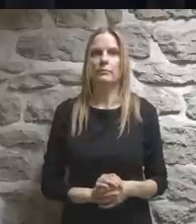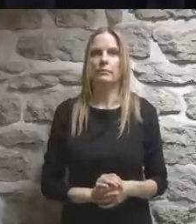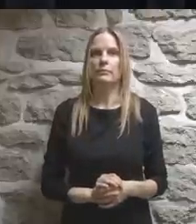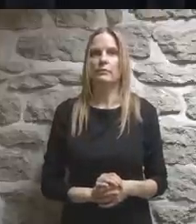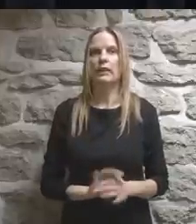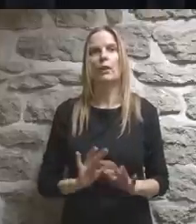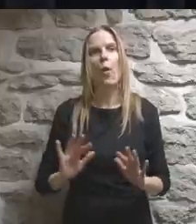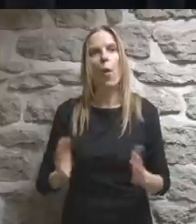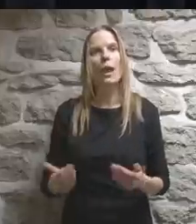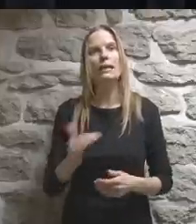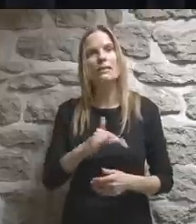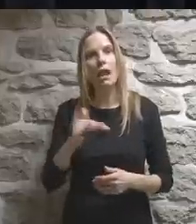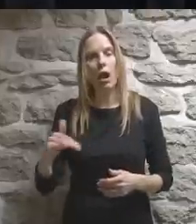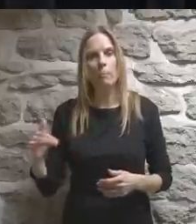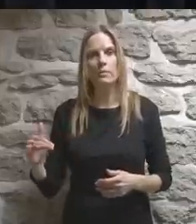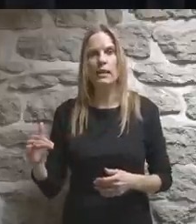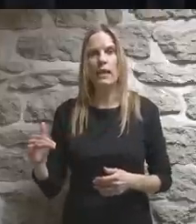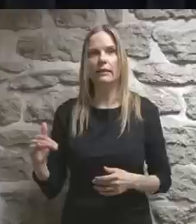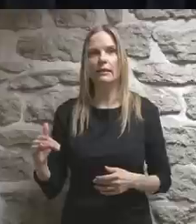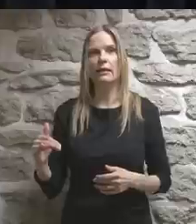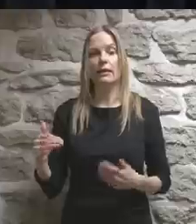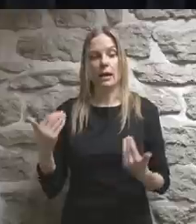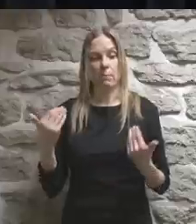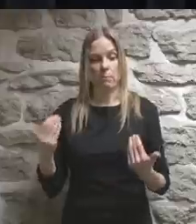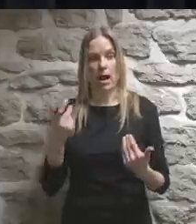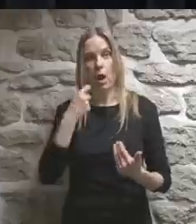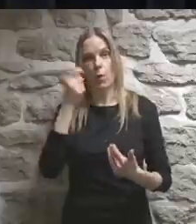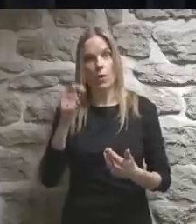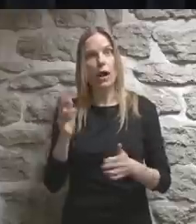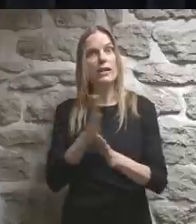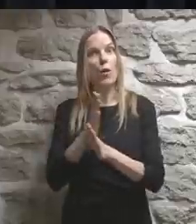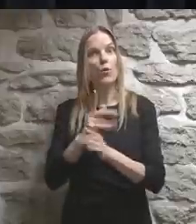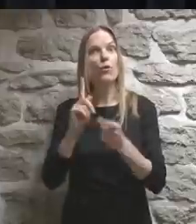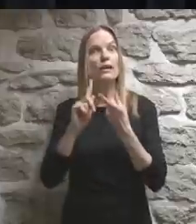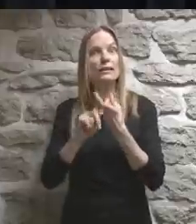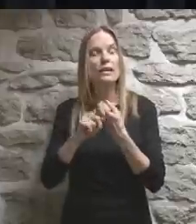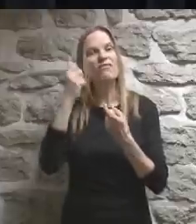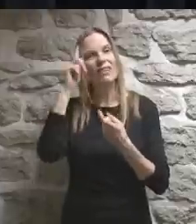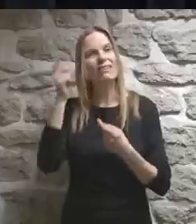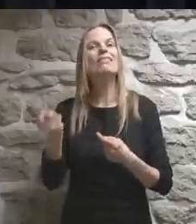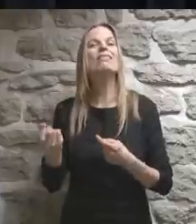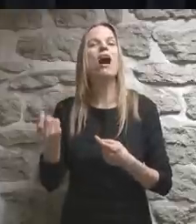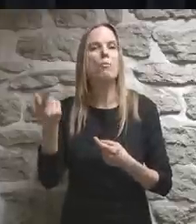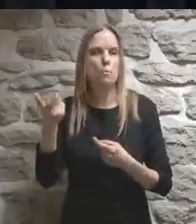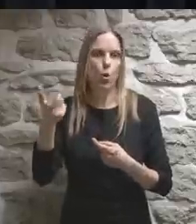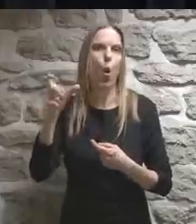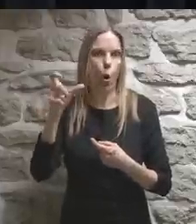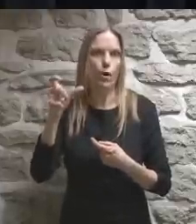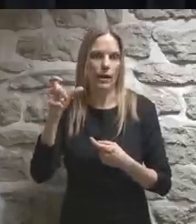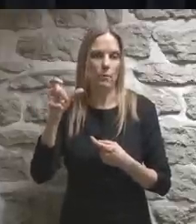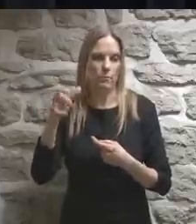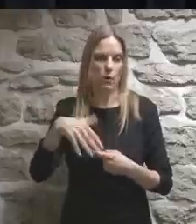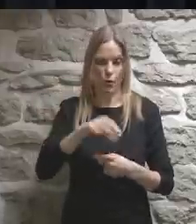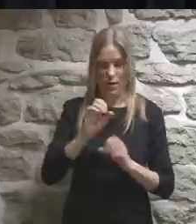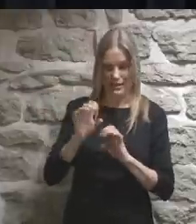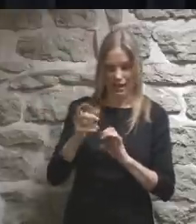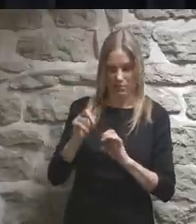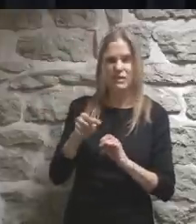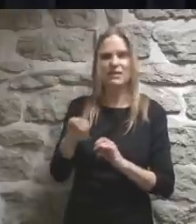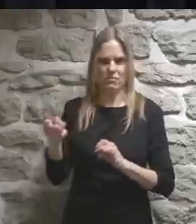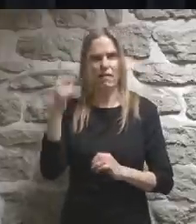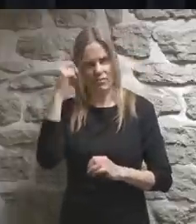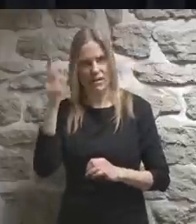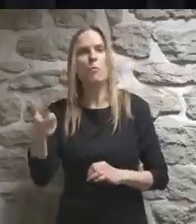et lapsed tõenäoliselt teavad praegusest Ukraina olukorrast palju rohkem, kui me oleme neile rääkinud. Lihtsalt sellel põhjusel,